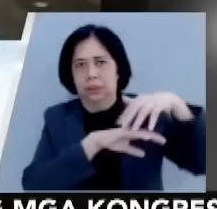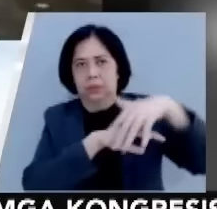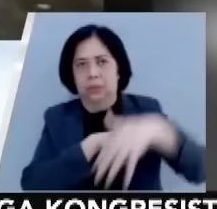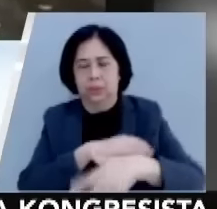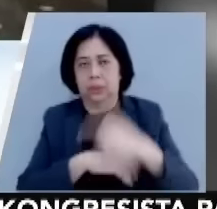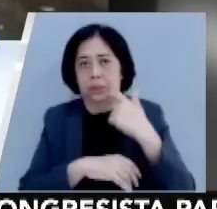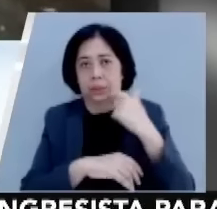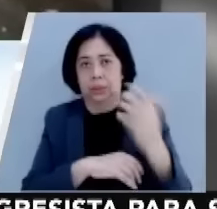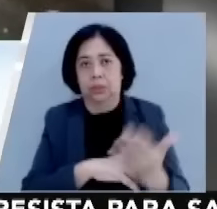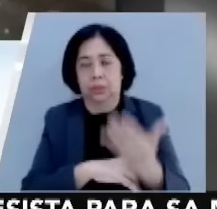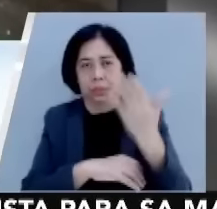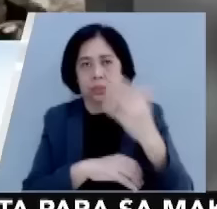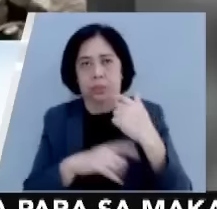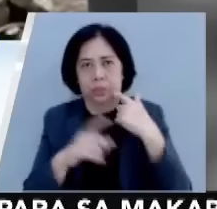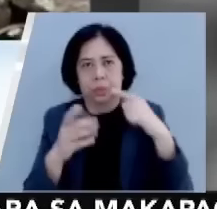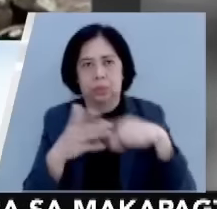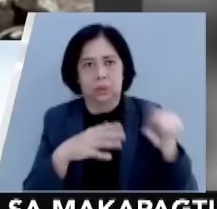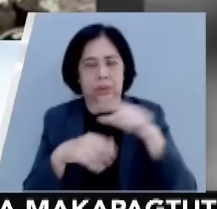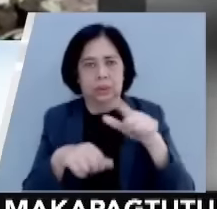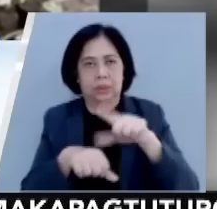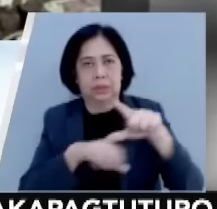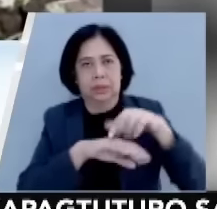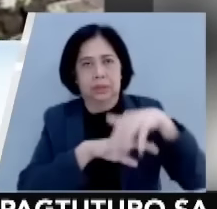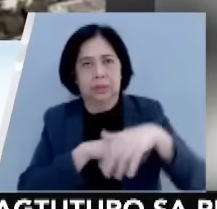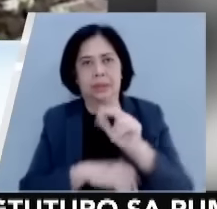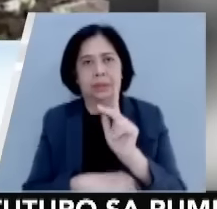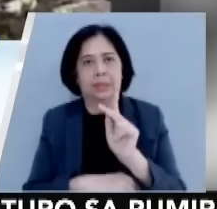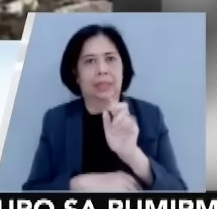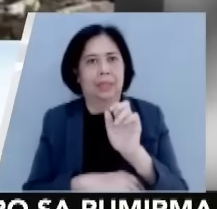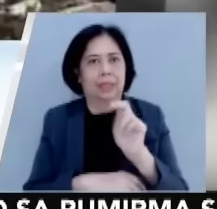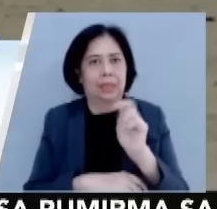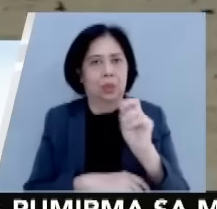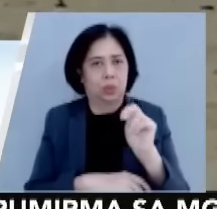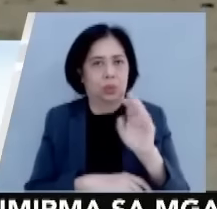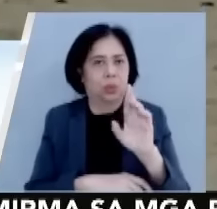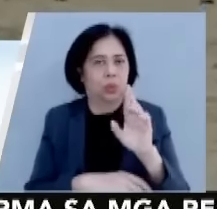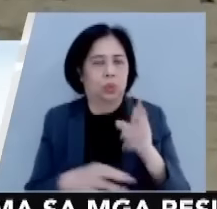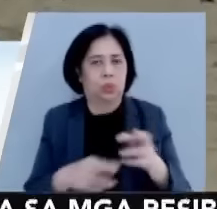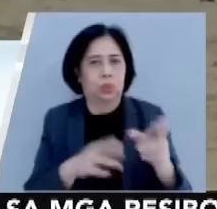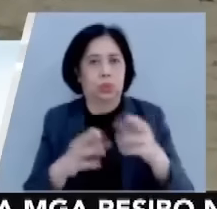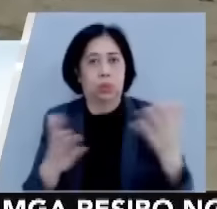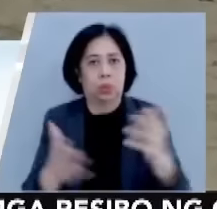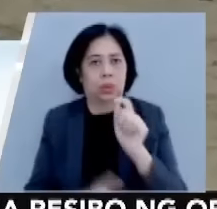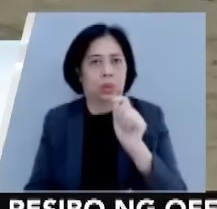araw, nagka-landslide sa Cannon Road sa bahagi ng Camp 5 sa Tuba, Benguet.